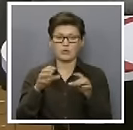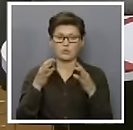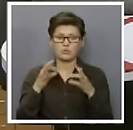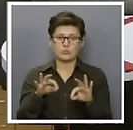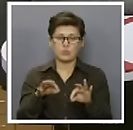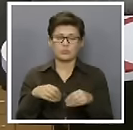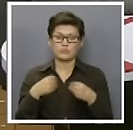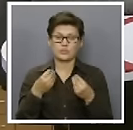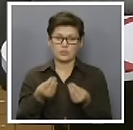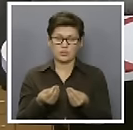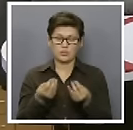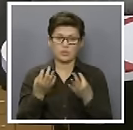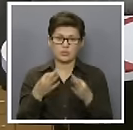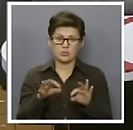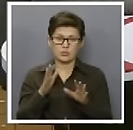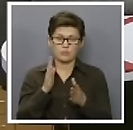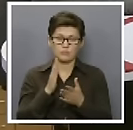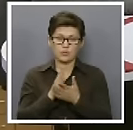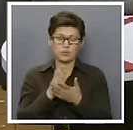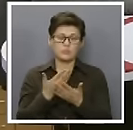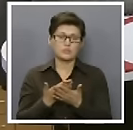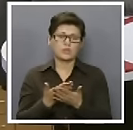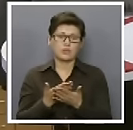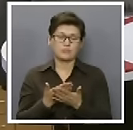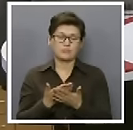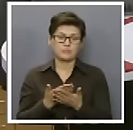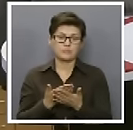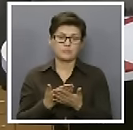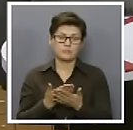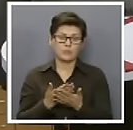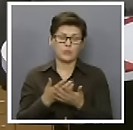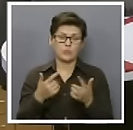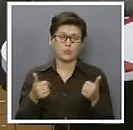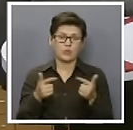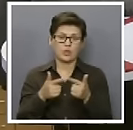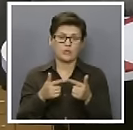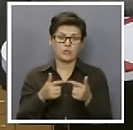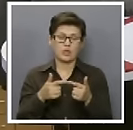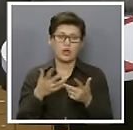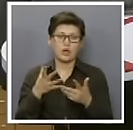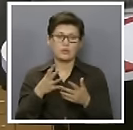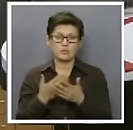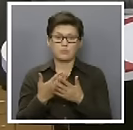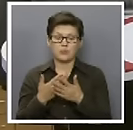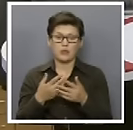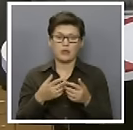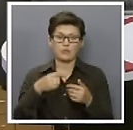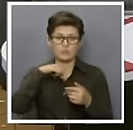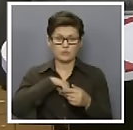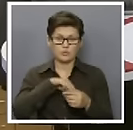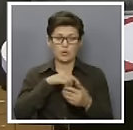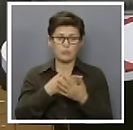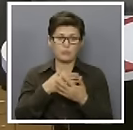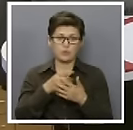берілген, еркіндік бар. Мысалға жандегі орган трансплантациясы дейміз ғой, орган трансплантациясы